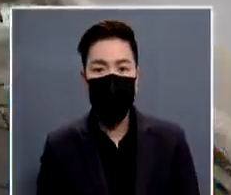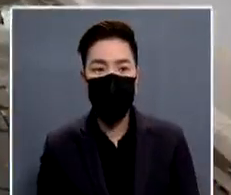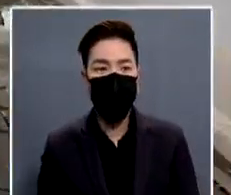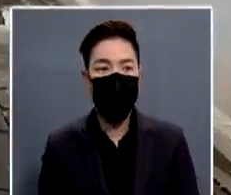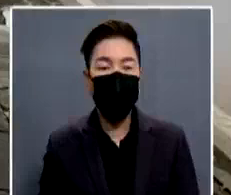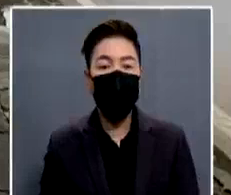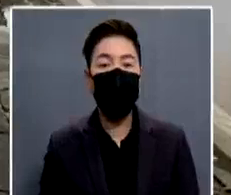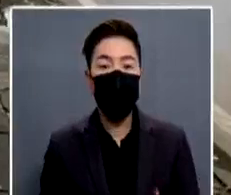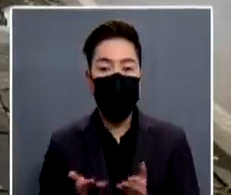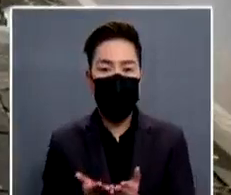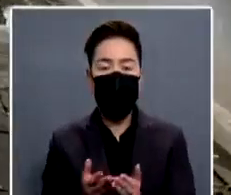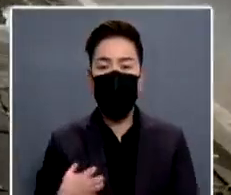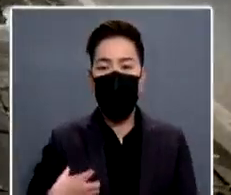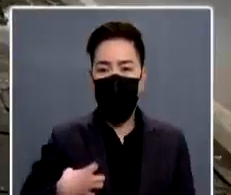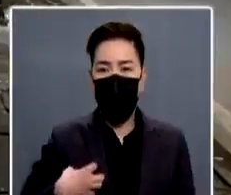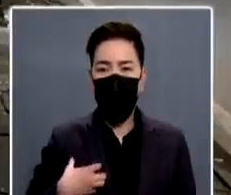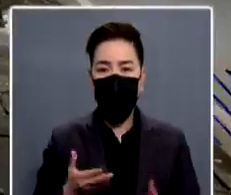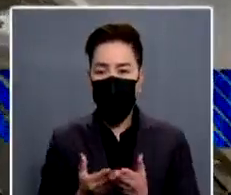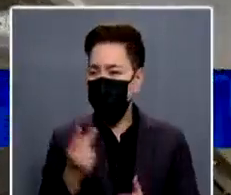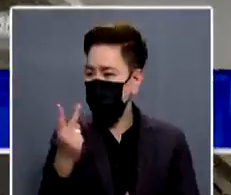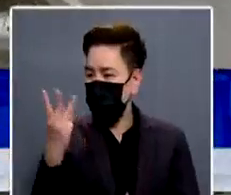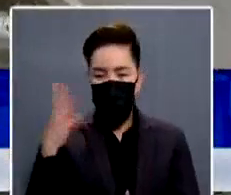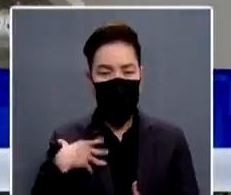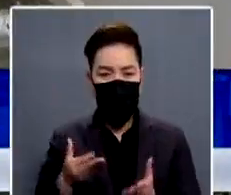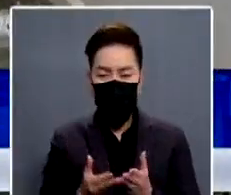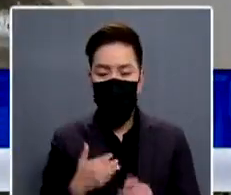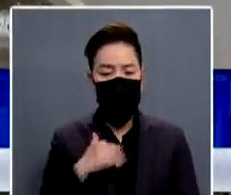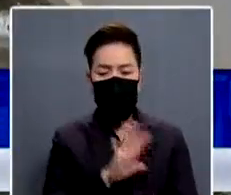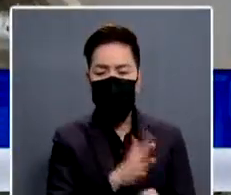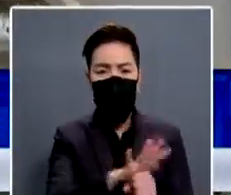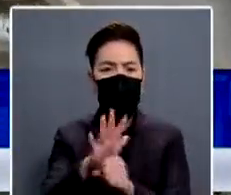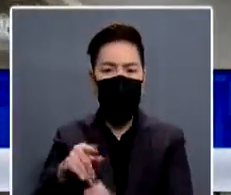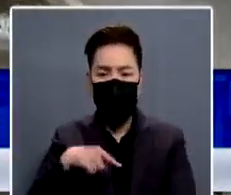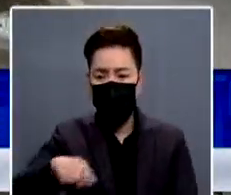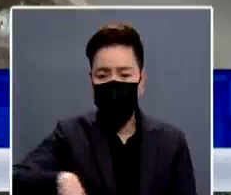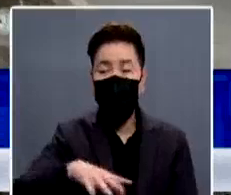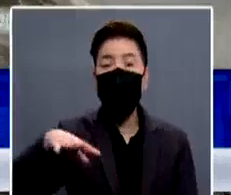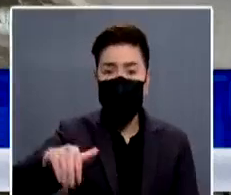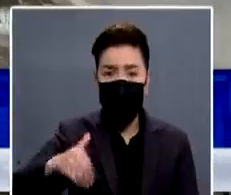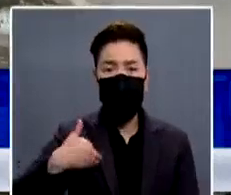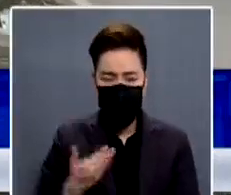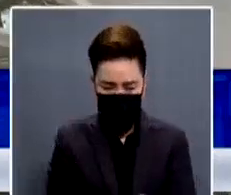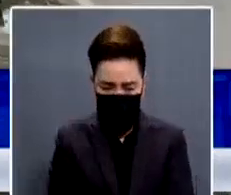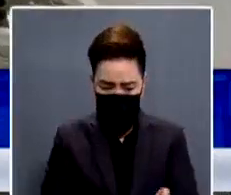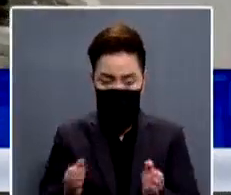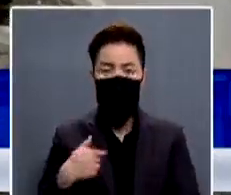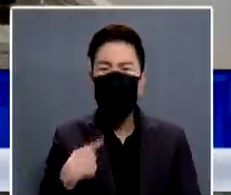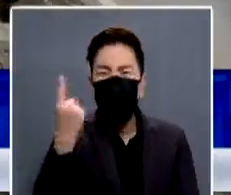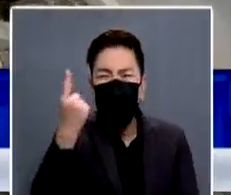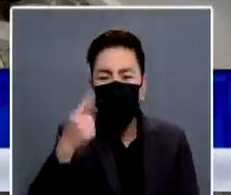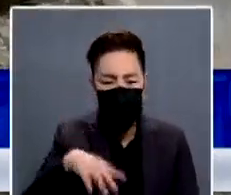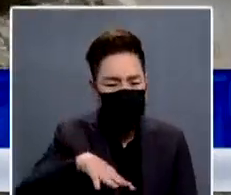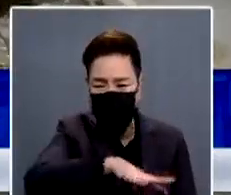เรือค่ะต้องการเรือหลายๆลำเพราะว่ามันไม่พอกันใช้ของเทศบาลก็มีเรือท้องแบนอยู่แค่ลำเดียว